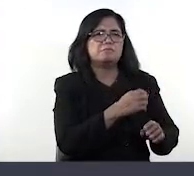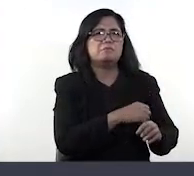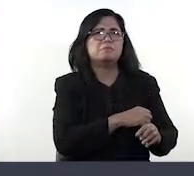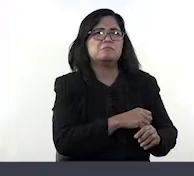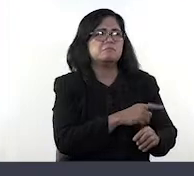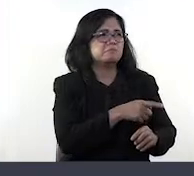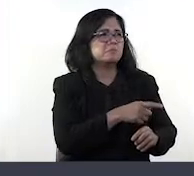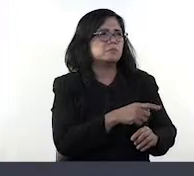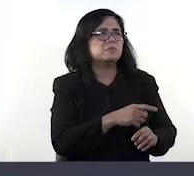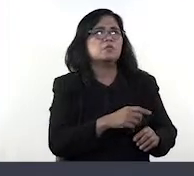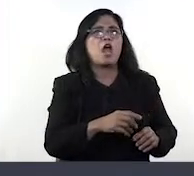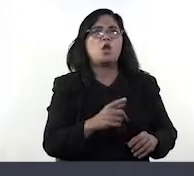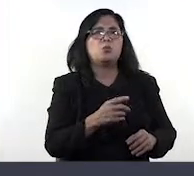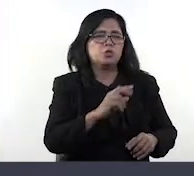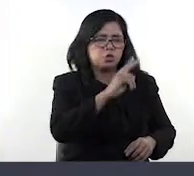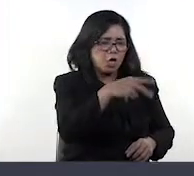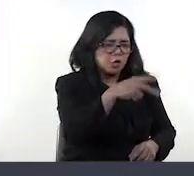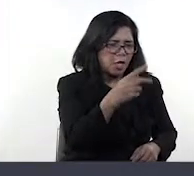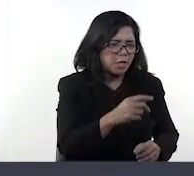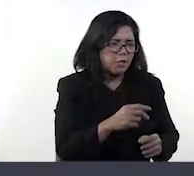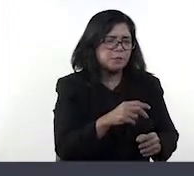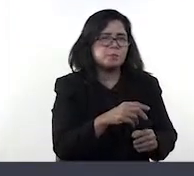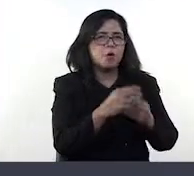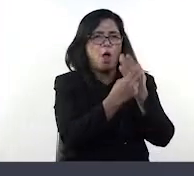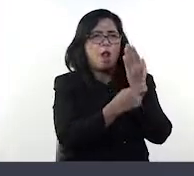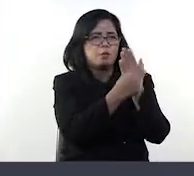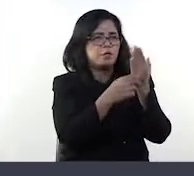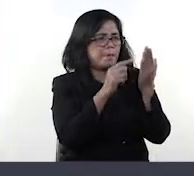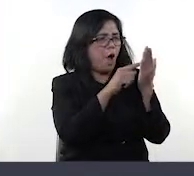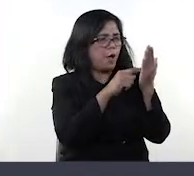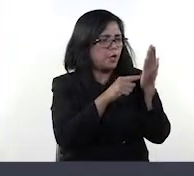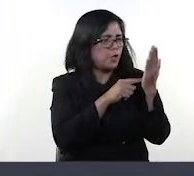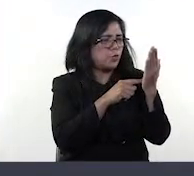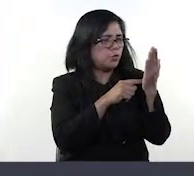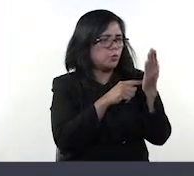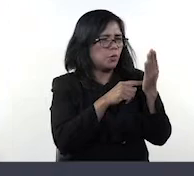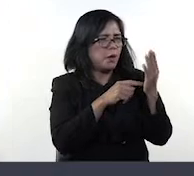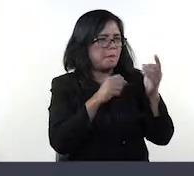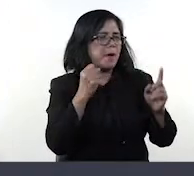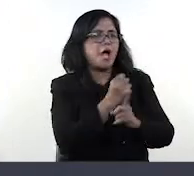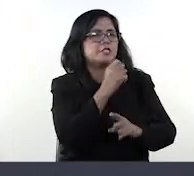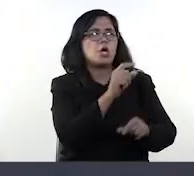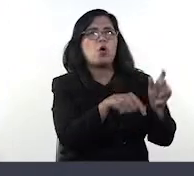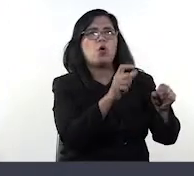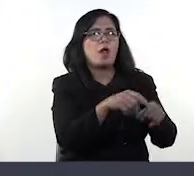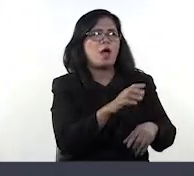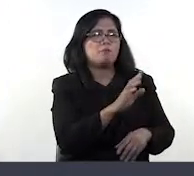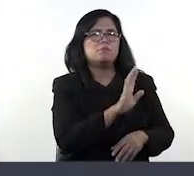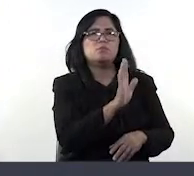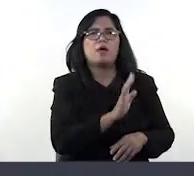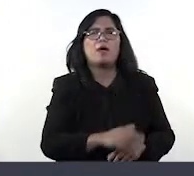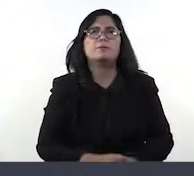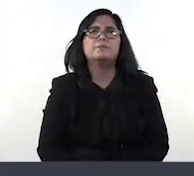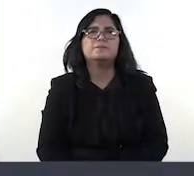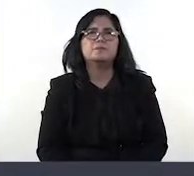saya enggak biasa dengan itu sesaat lalu kita cari ayat-ayat untuk membenarkan pandangan kita untuk bisa menyikat orang sesat atau tidak bukan